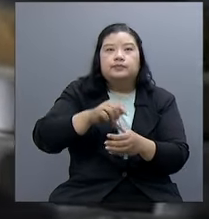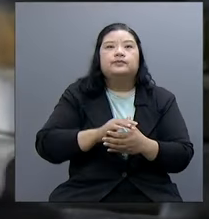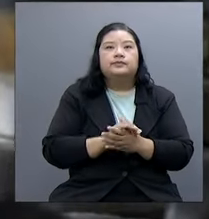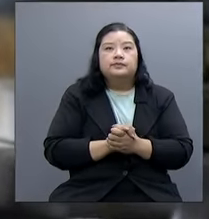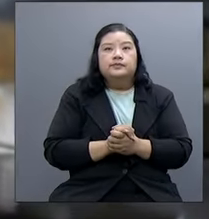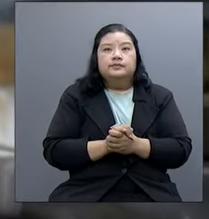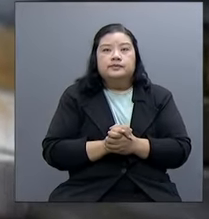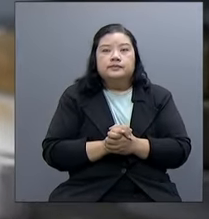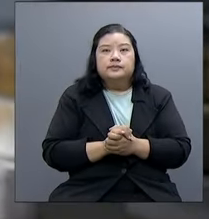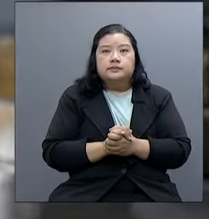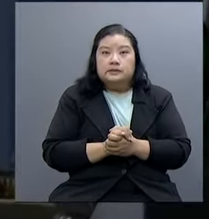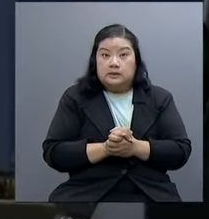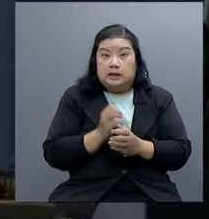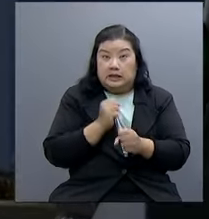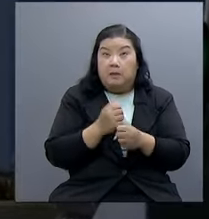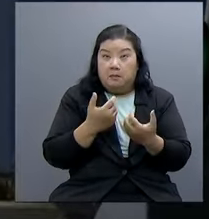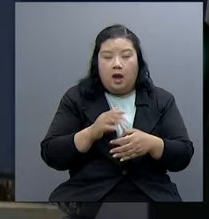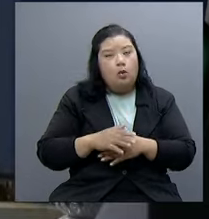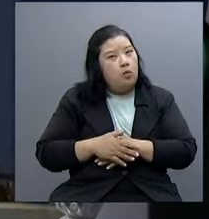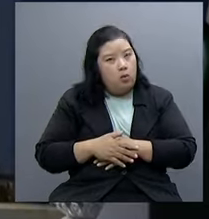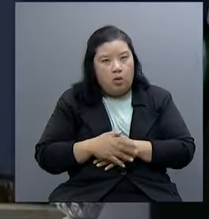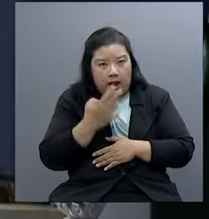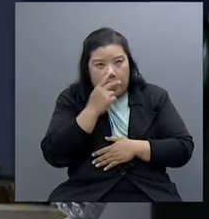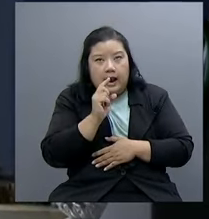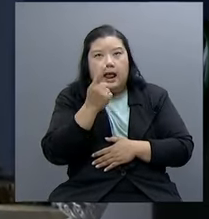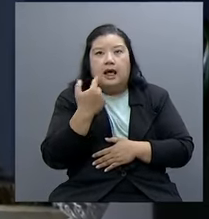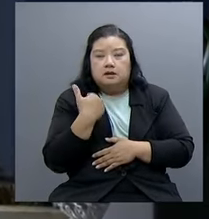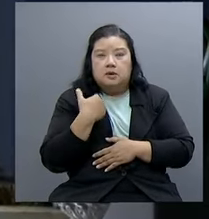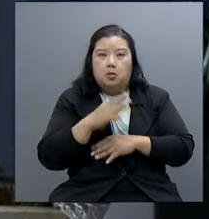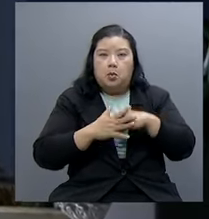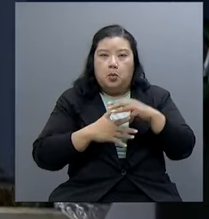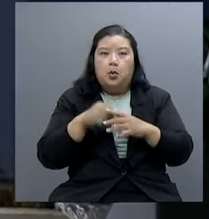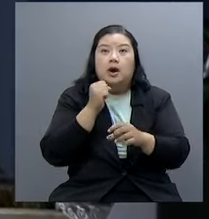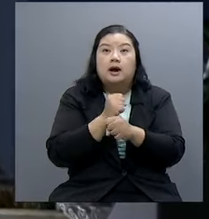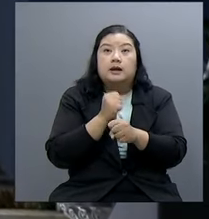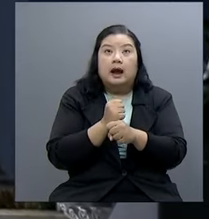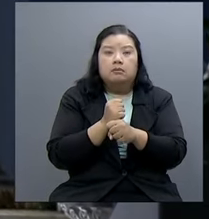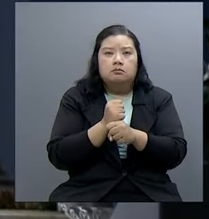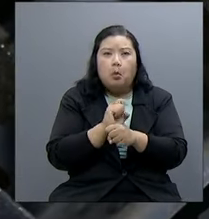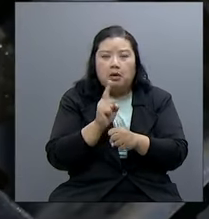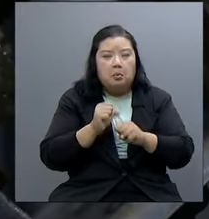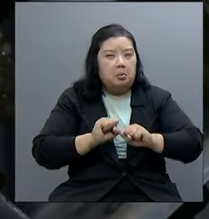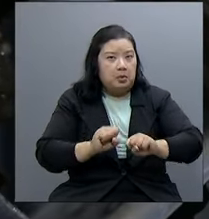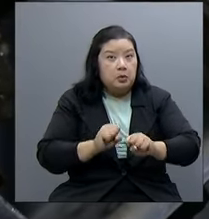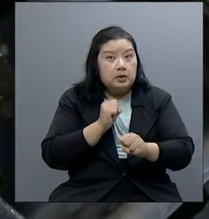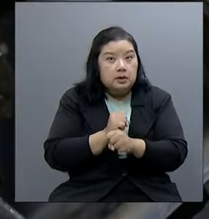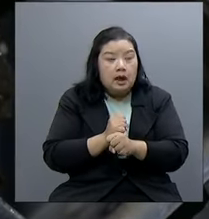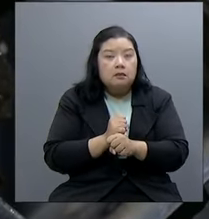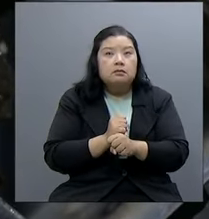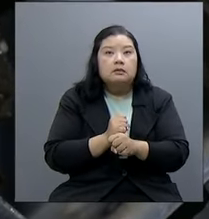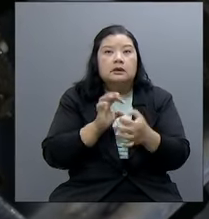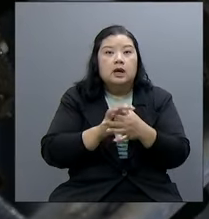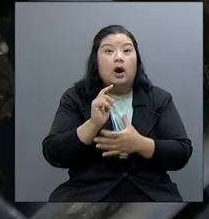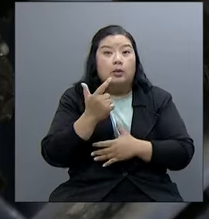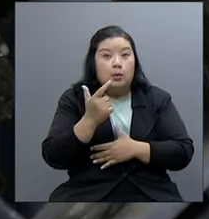เป็นหนงงานทหาดูได้ยากแล้น้ครังจงๆจะไดเหชางทมีฝีมือโดยเฉพาะ่างทเปคนร่นให่มาสื่อสรมงานเอาไ